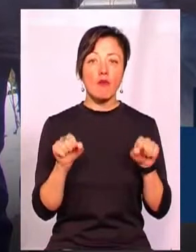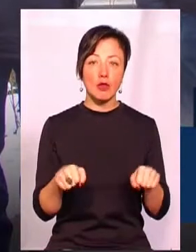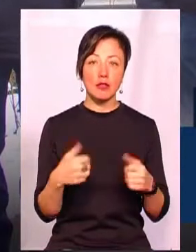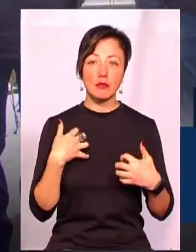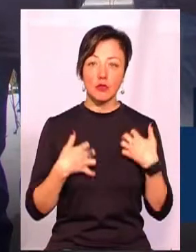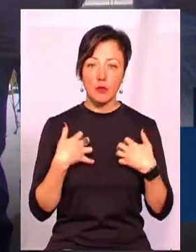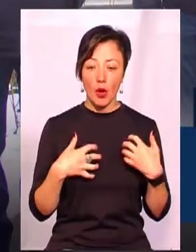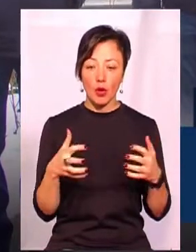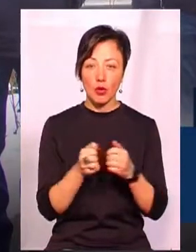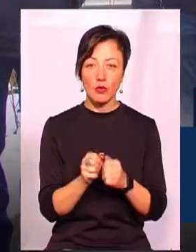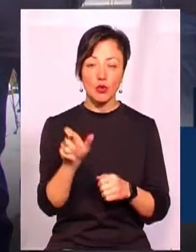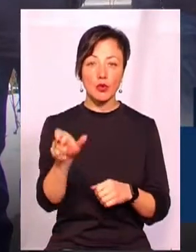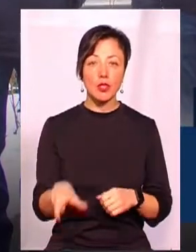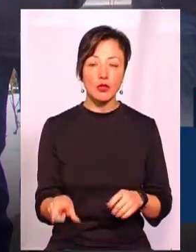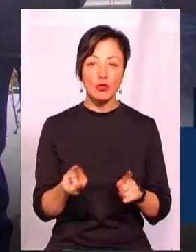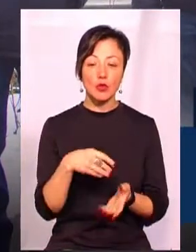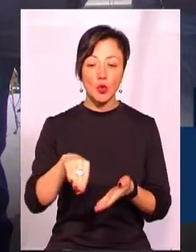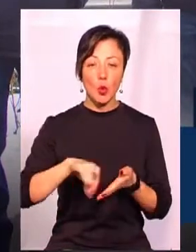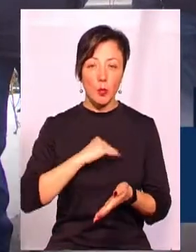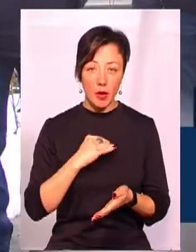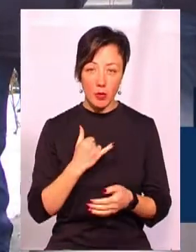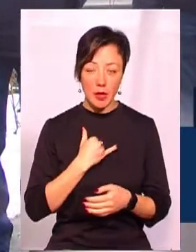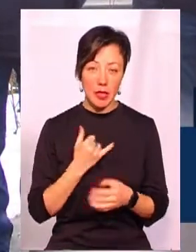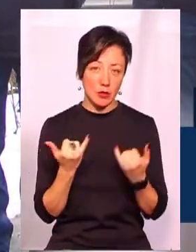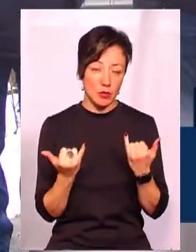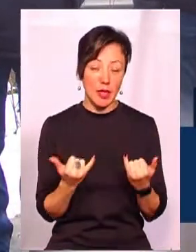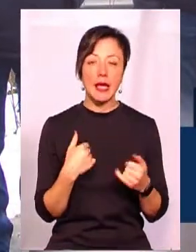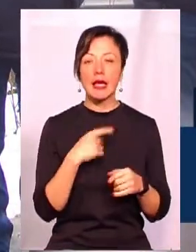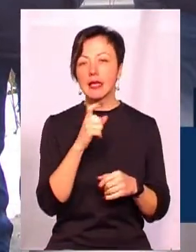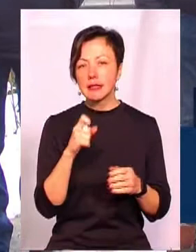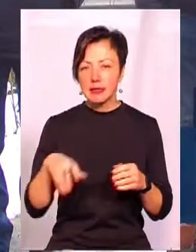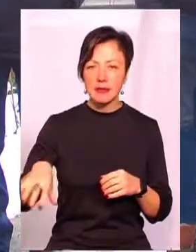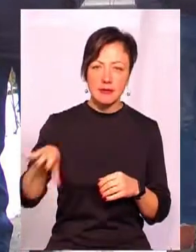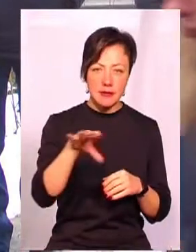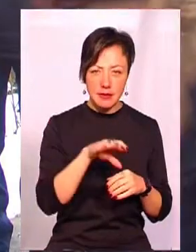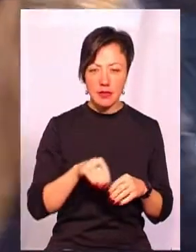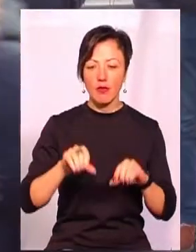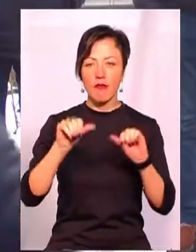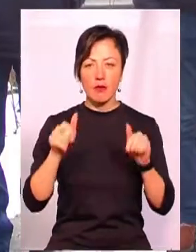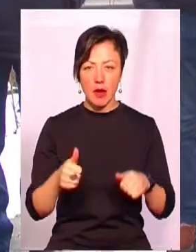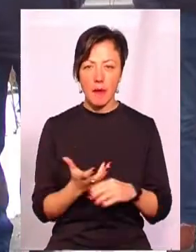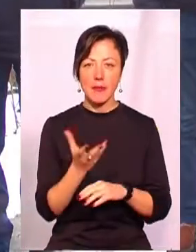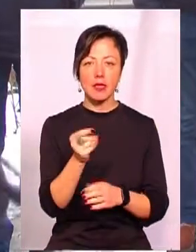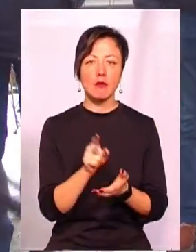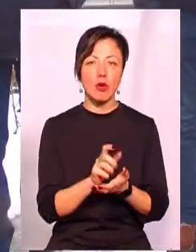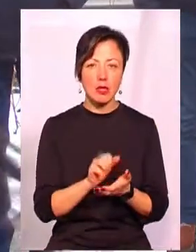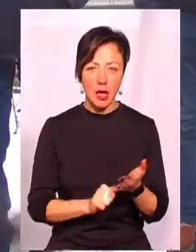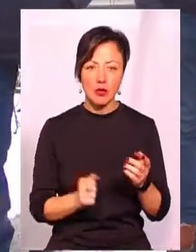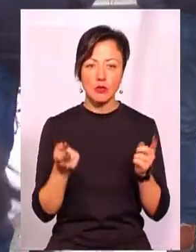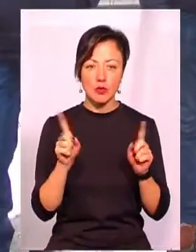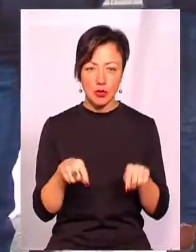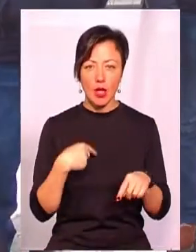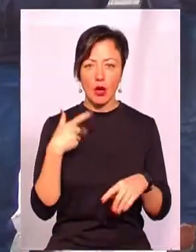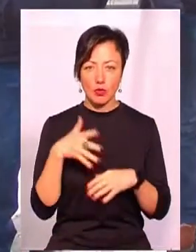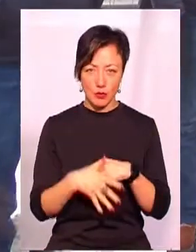спішимо, ловиш ту людину за руки, щоб щось купив. І сьогодні нас, я за те, щоб всі оформлялися, платили податки. Тому що я ж